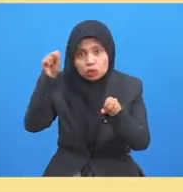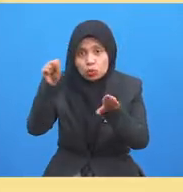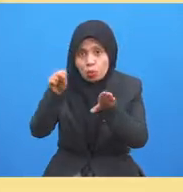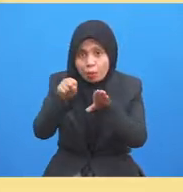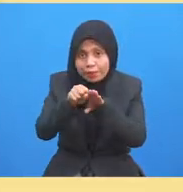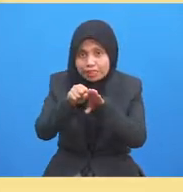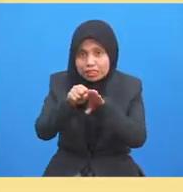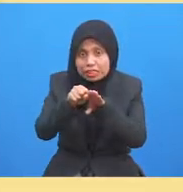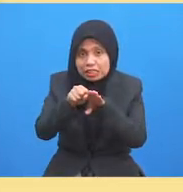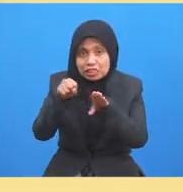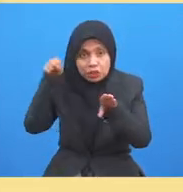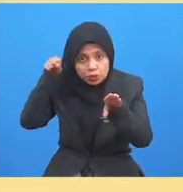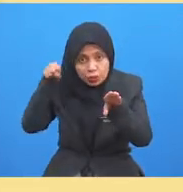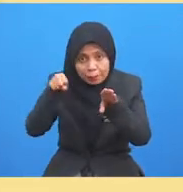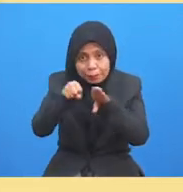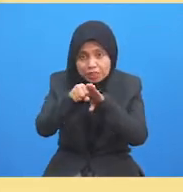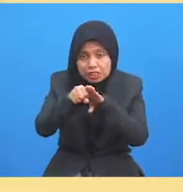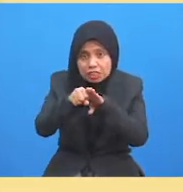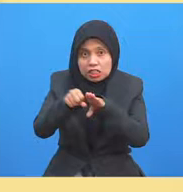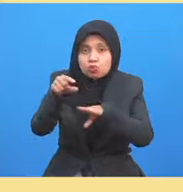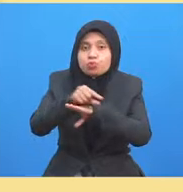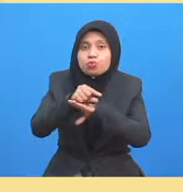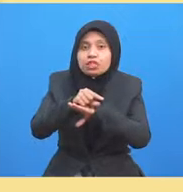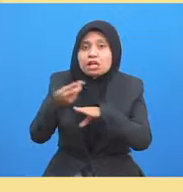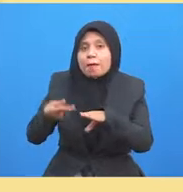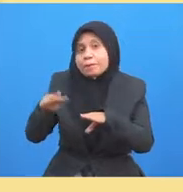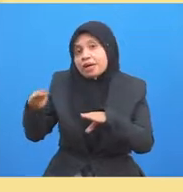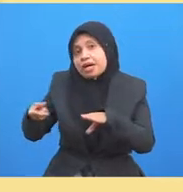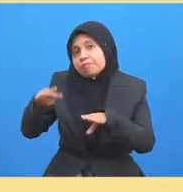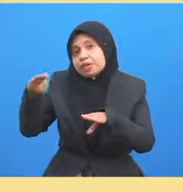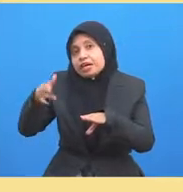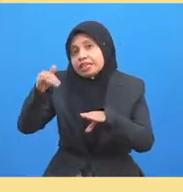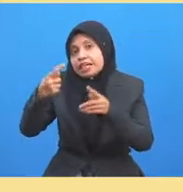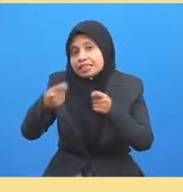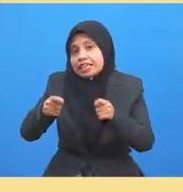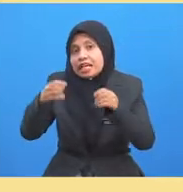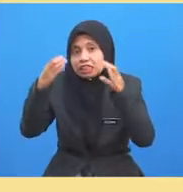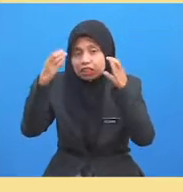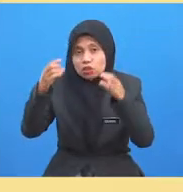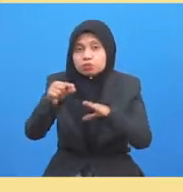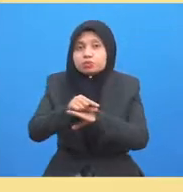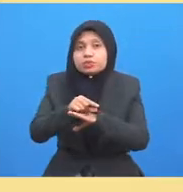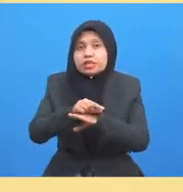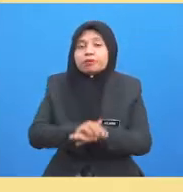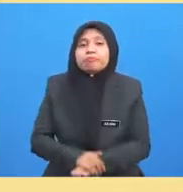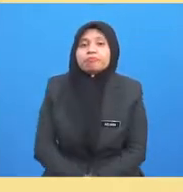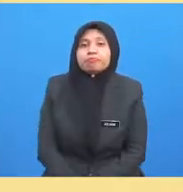yang telah dihasilkan dengan menggunakan bahan-bahan yang telah cikgu sebutkan sebentar tadi.